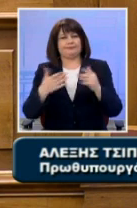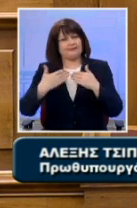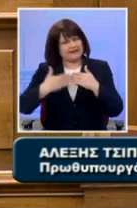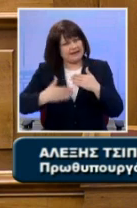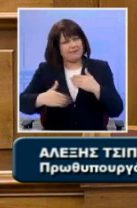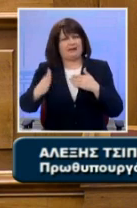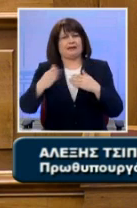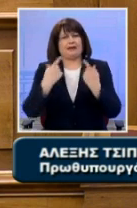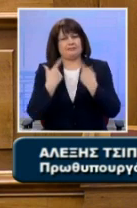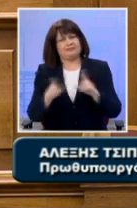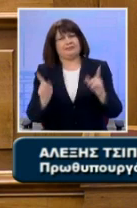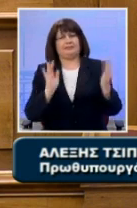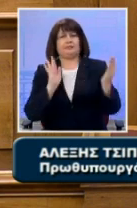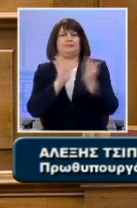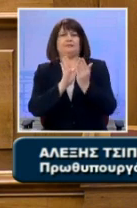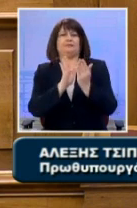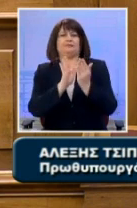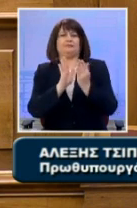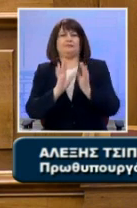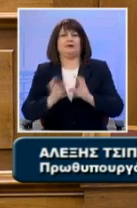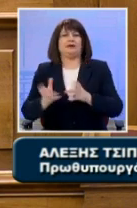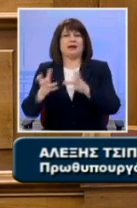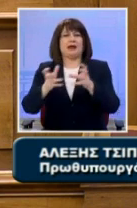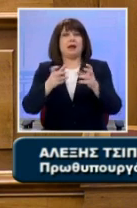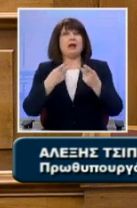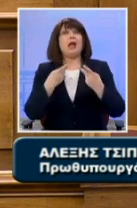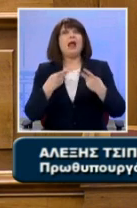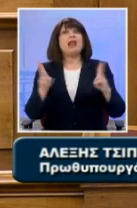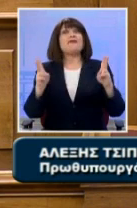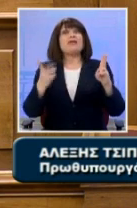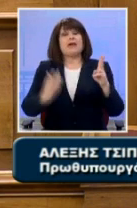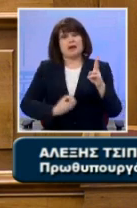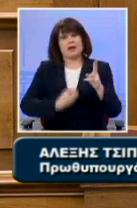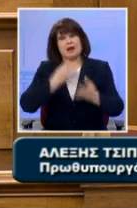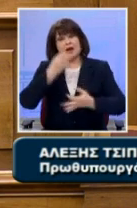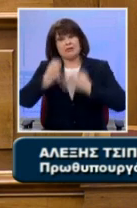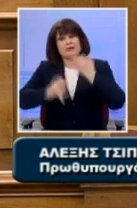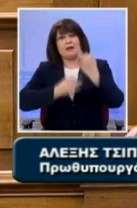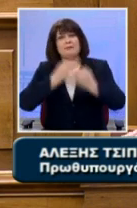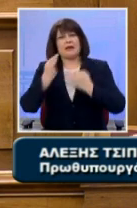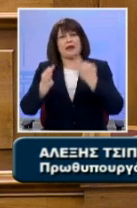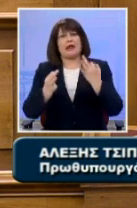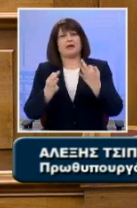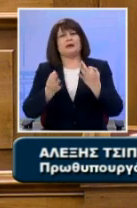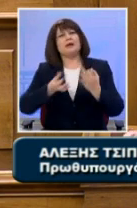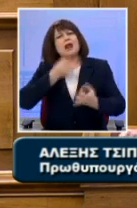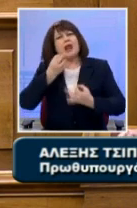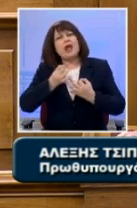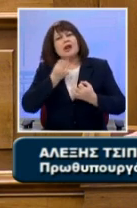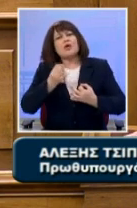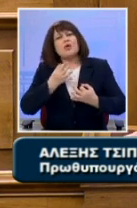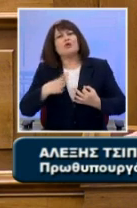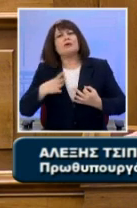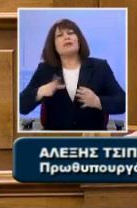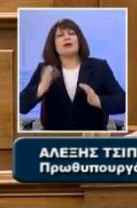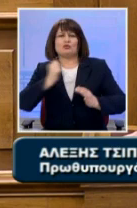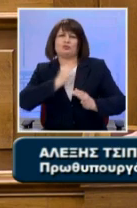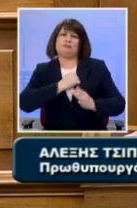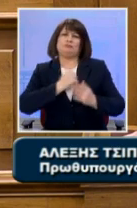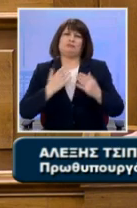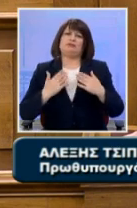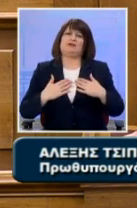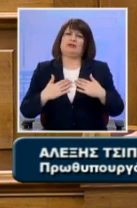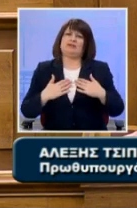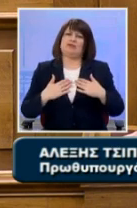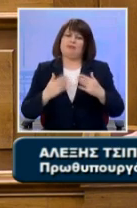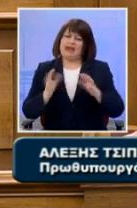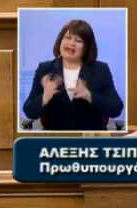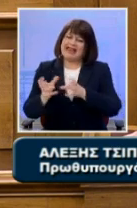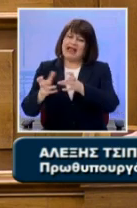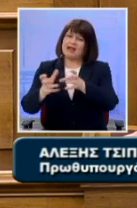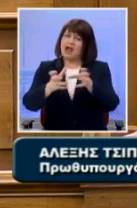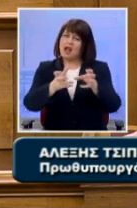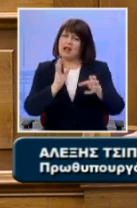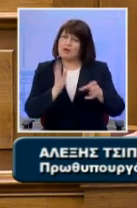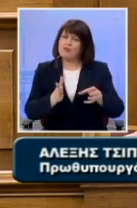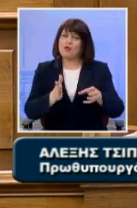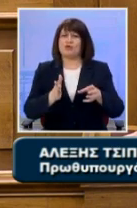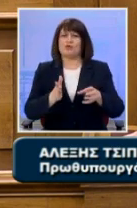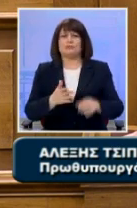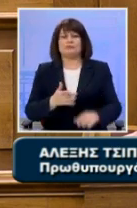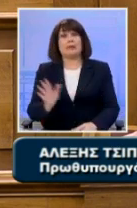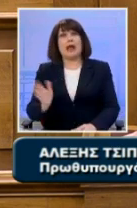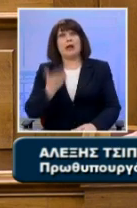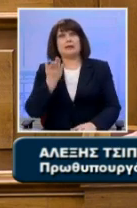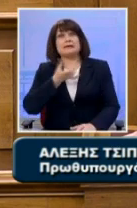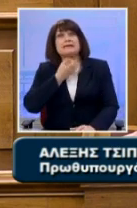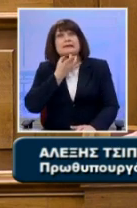και μετεκλογικά. Η ελευθερία του λόγου είναι βασική μας αρχή. Και αν θέλετε, και η σκληρή